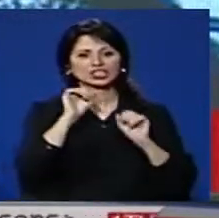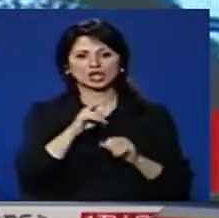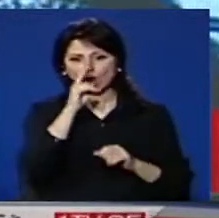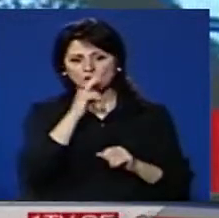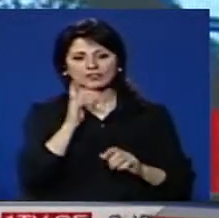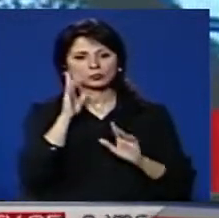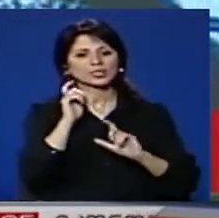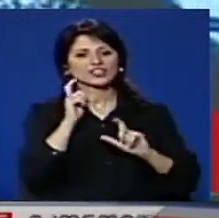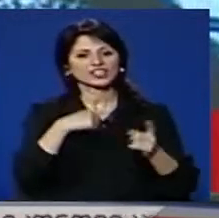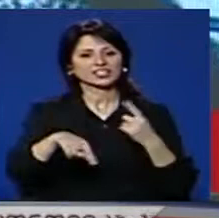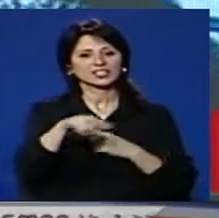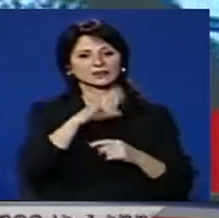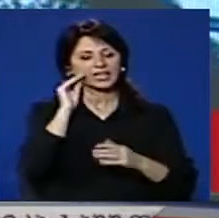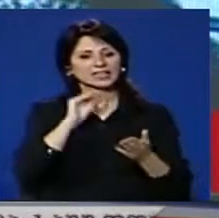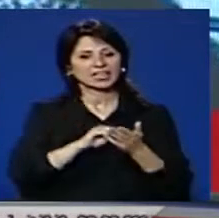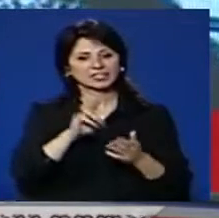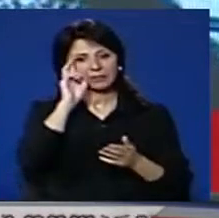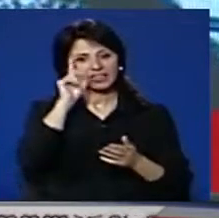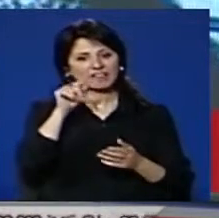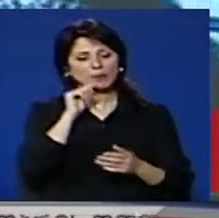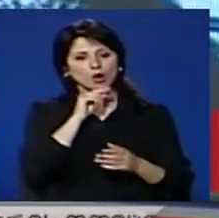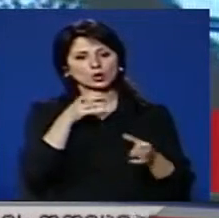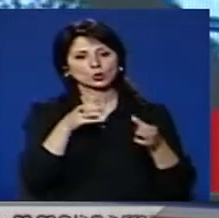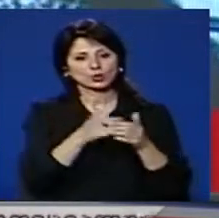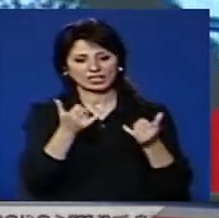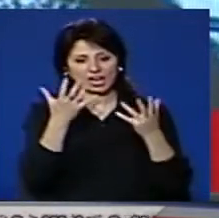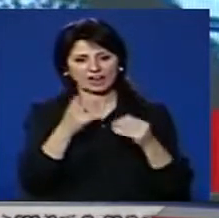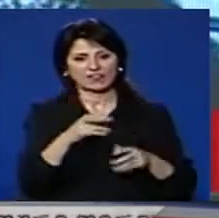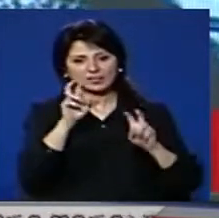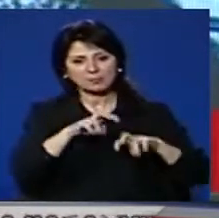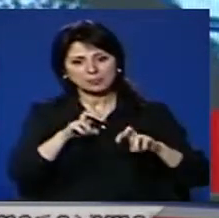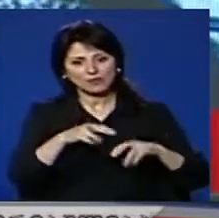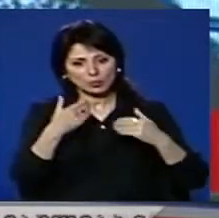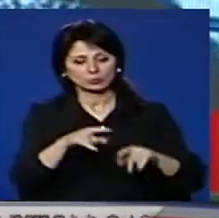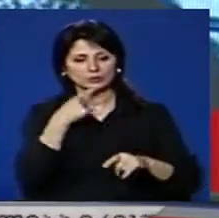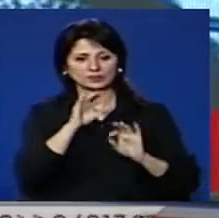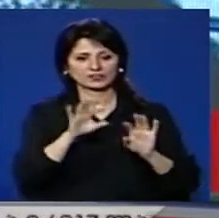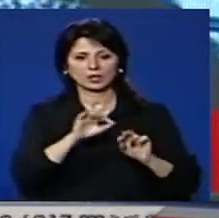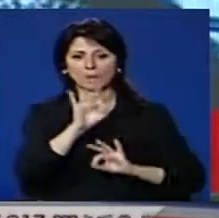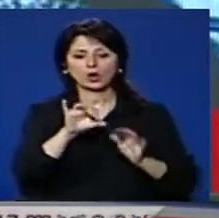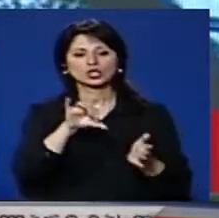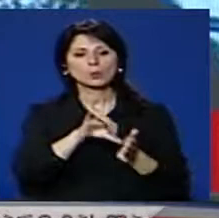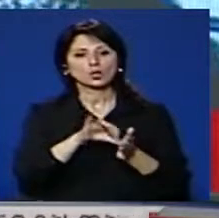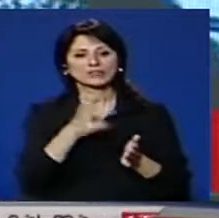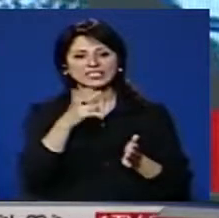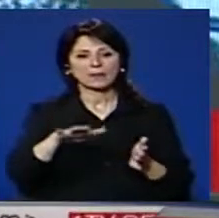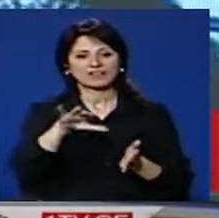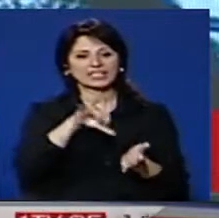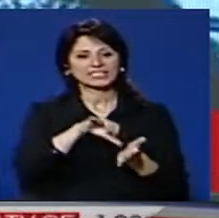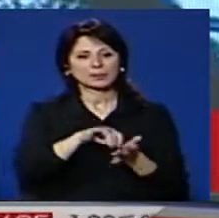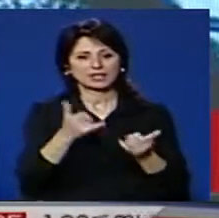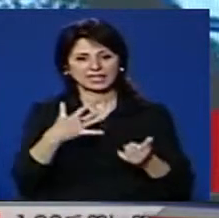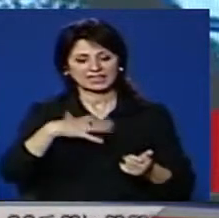თვეში გაიაროს. თარიღს საქართველოს მთავრობის ეკონომიკური გუნდი დღევანდელი ინსპექტორების შემდეგ ასახელებს. პროექტში მონაწილე სამი ქვეყნის წარმომადგენლებმა